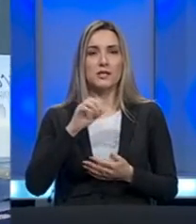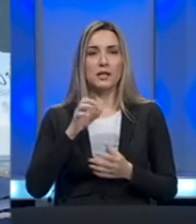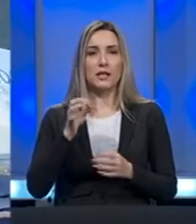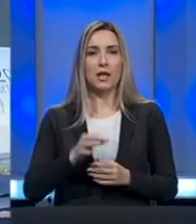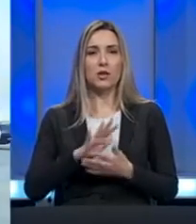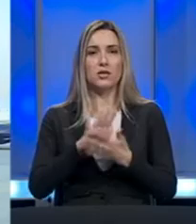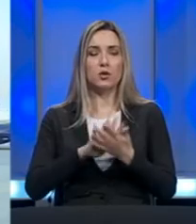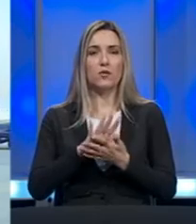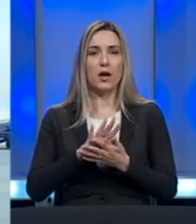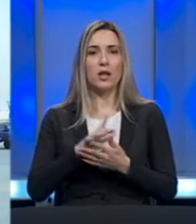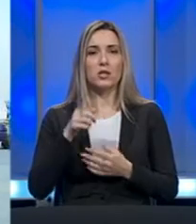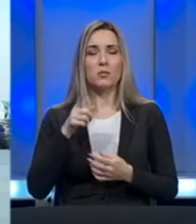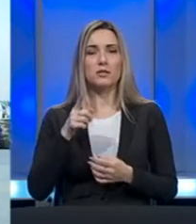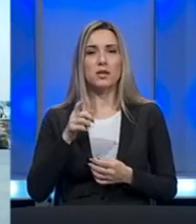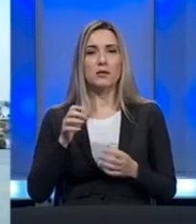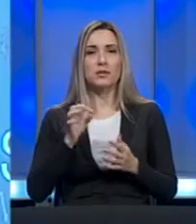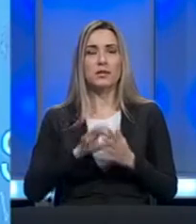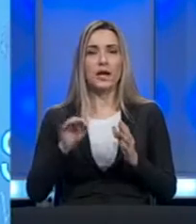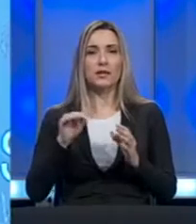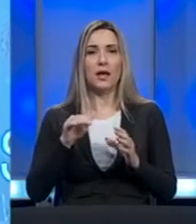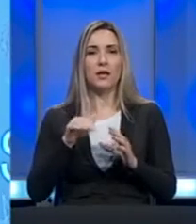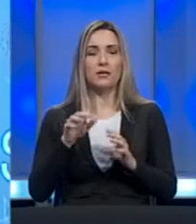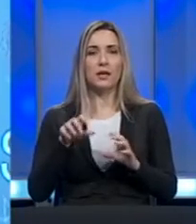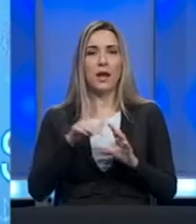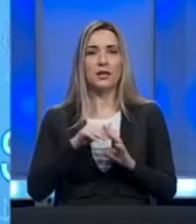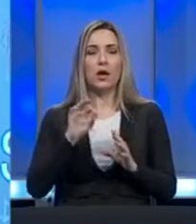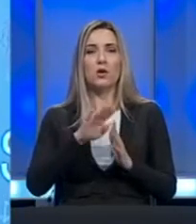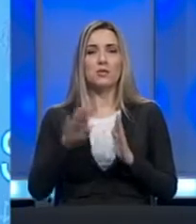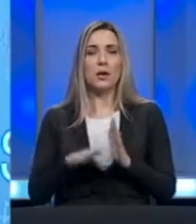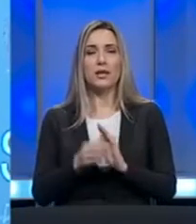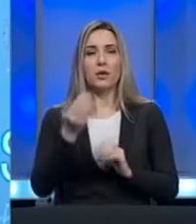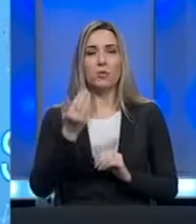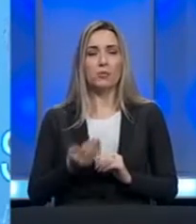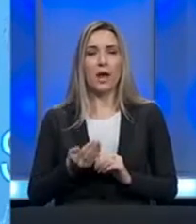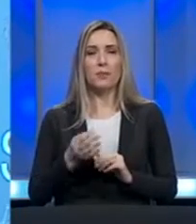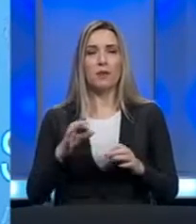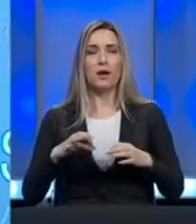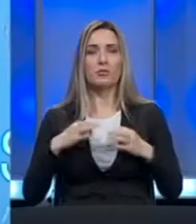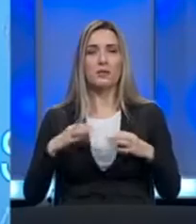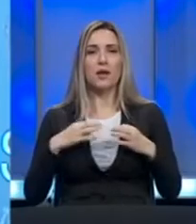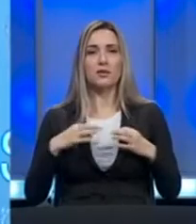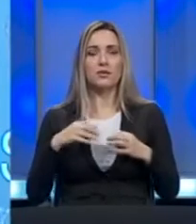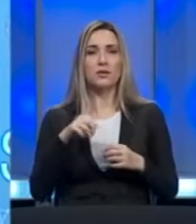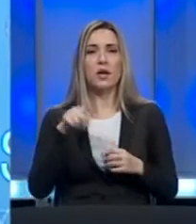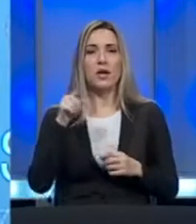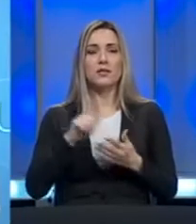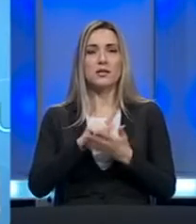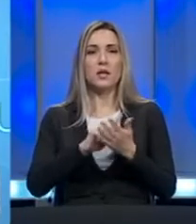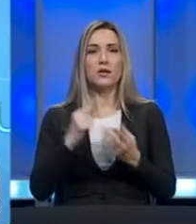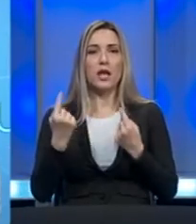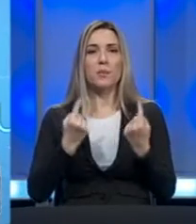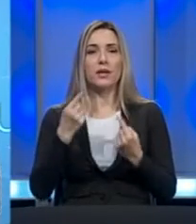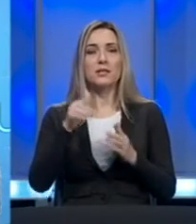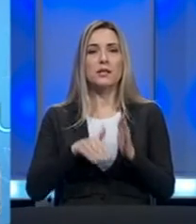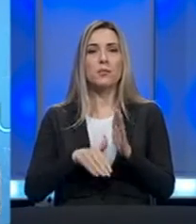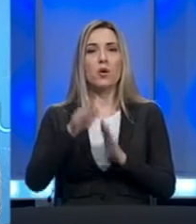sa predsjednikom Nezavisnog strukovnog sindikata radnika zaposlenih u zdravstvu o smanjenju plata radnicima u zdravstvu u Srednjobosanskom kantonu, a vi ste za vrijeme krize povećali